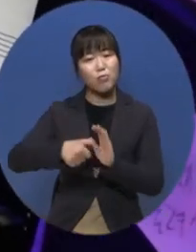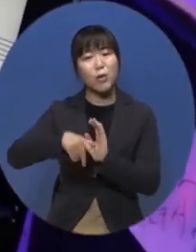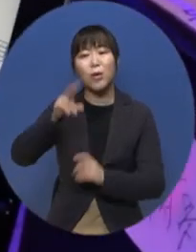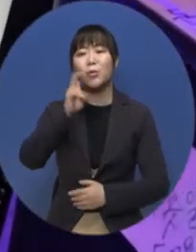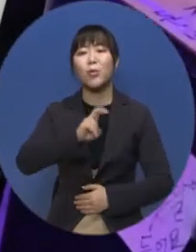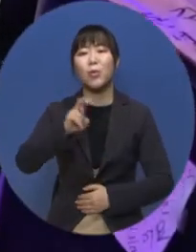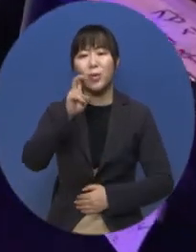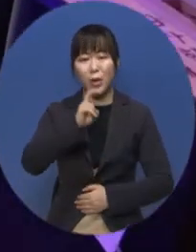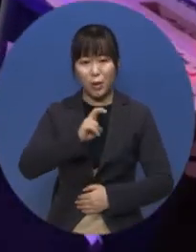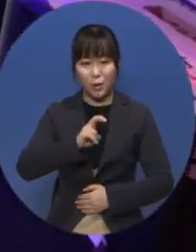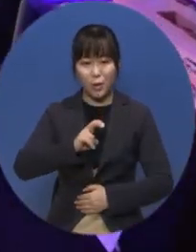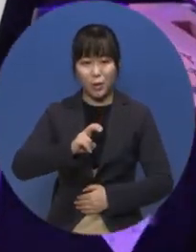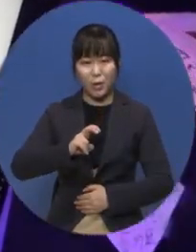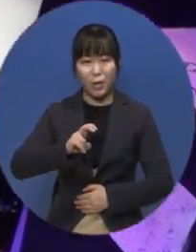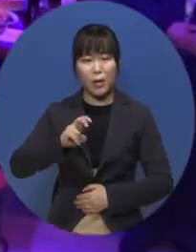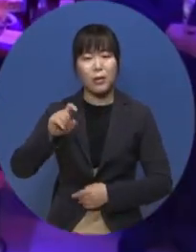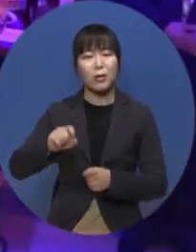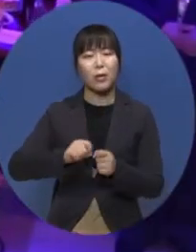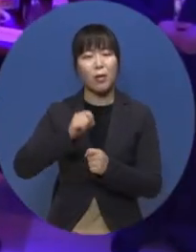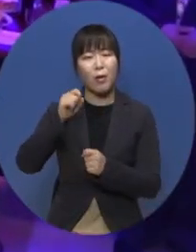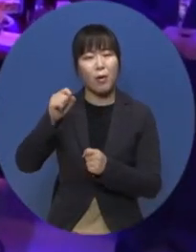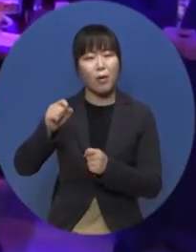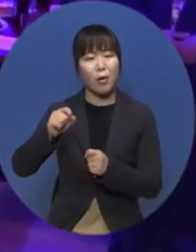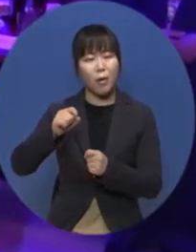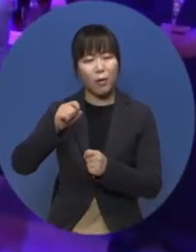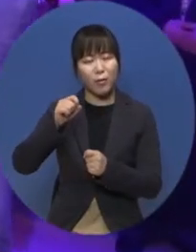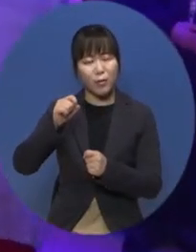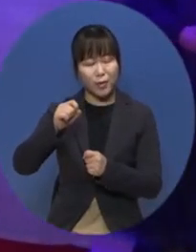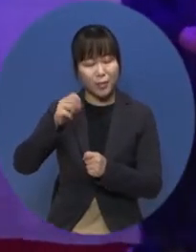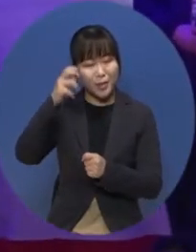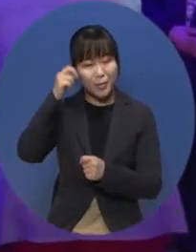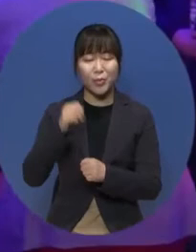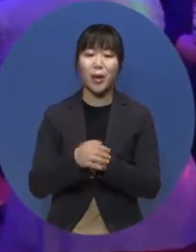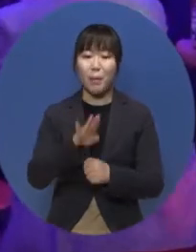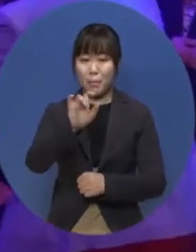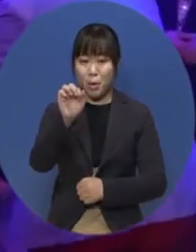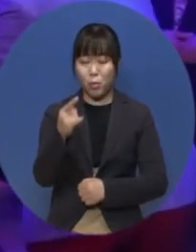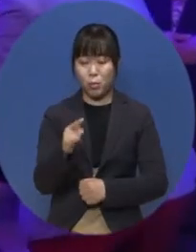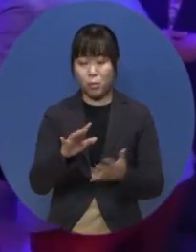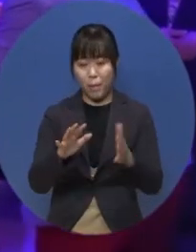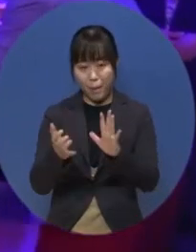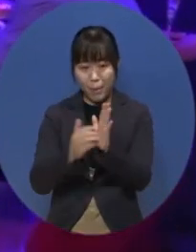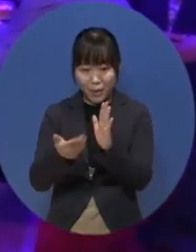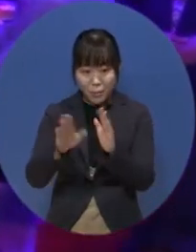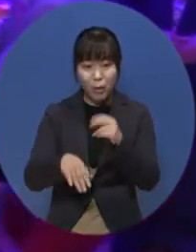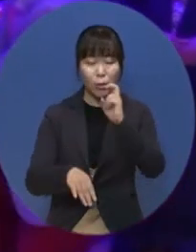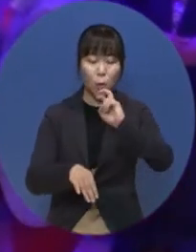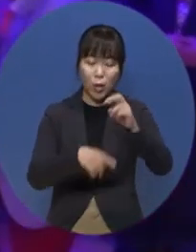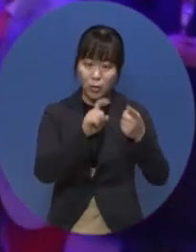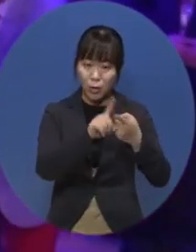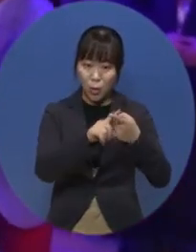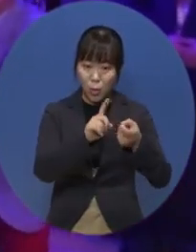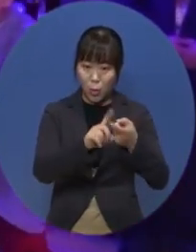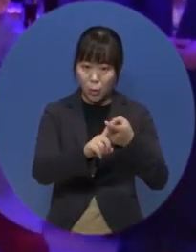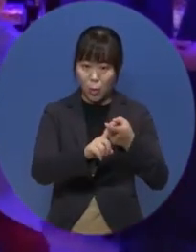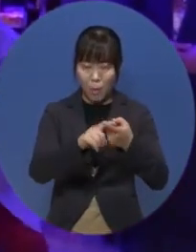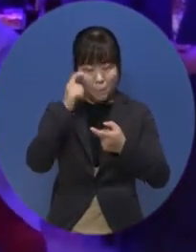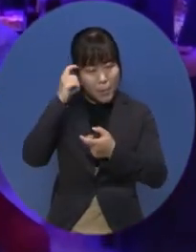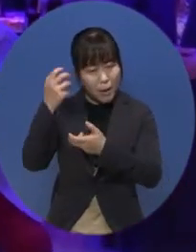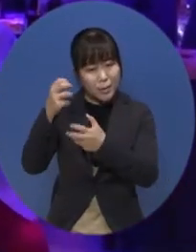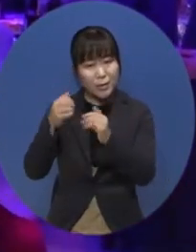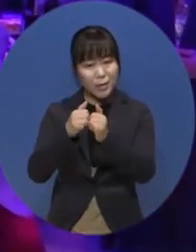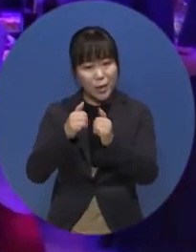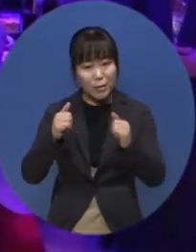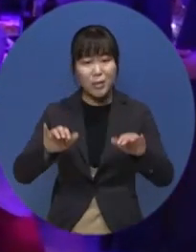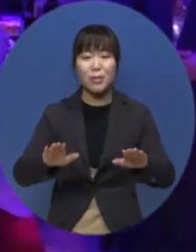부르며 영원한 가격을 기억합니다 이제 배우는 없지만 노래는 남아 팬들이 반세기가